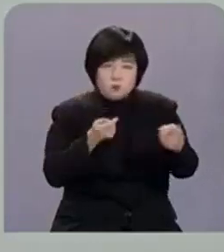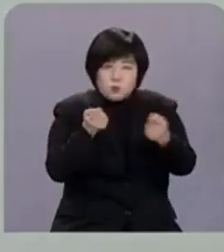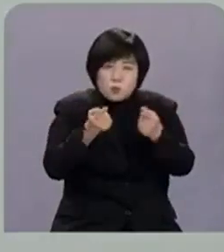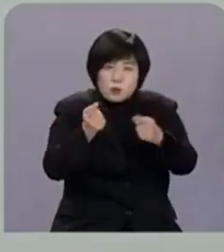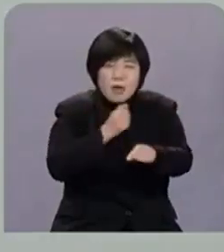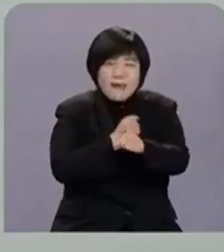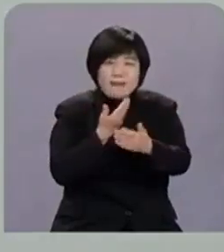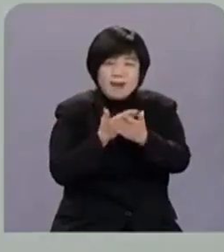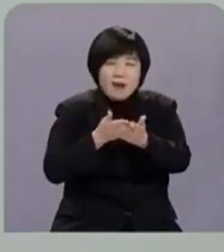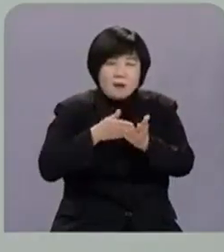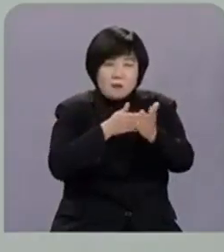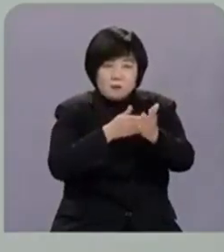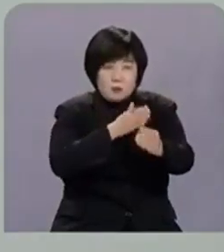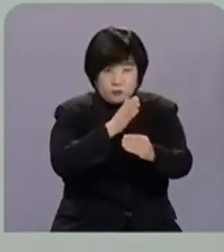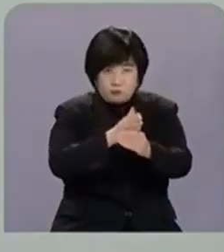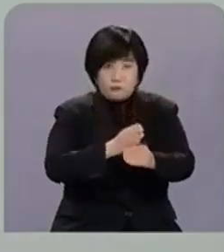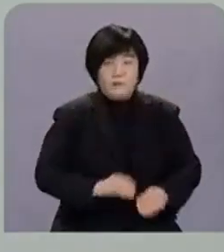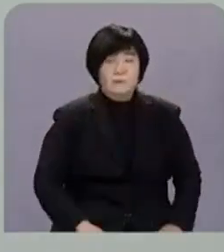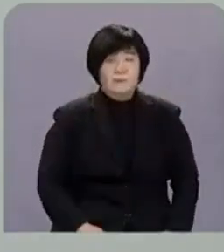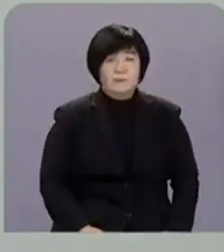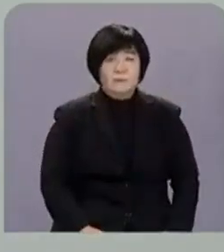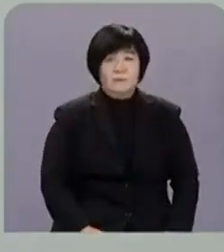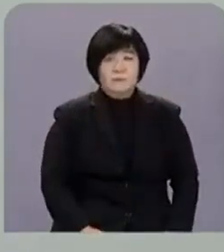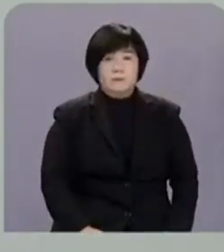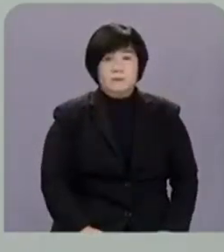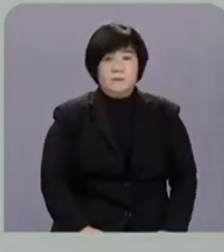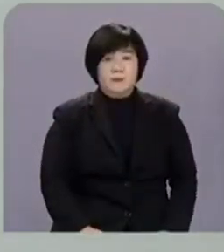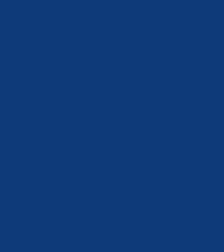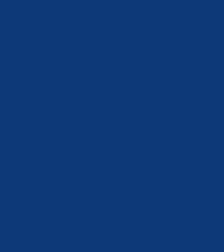있습니다 kbs 뉴스 공도 입니다